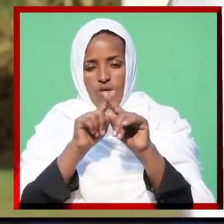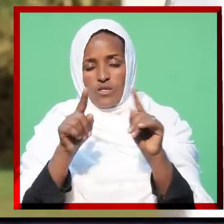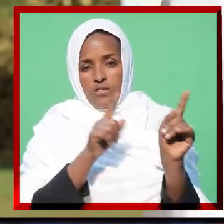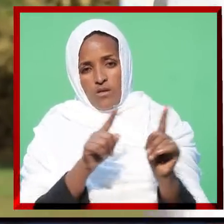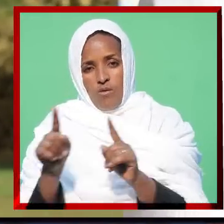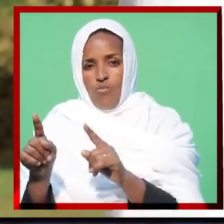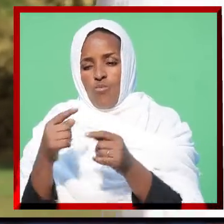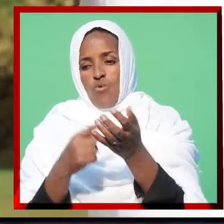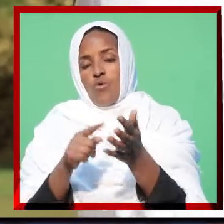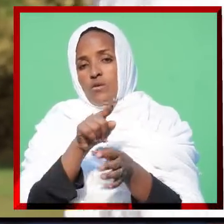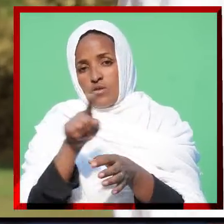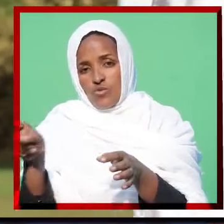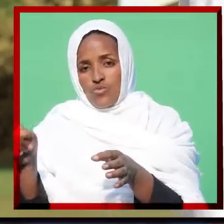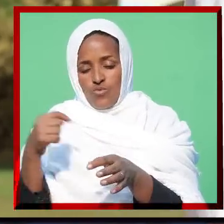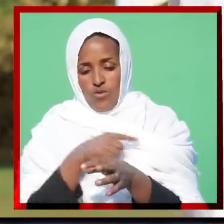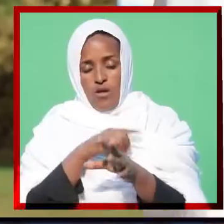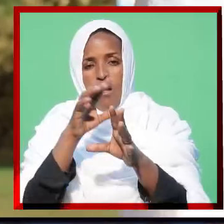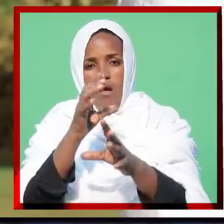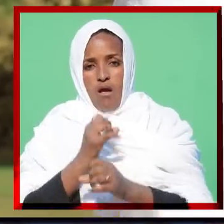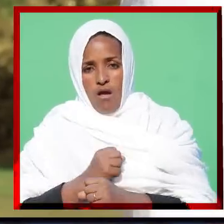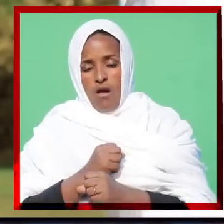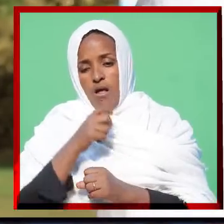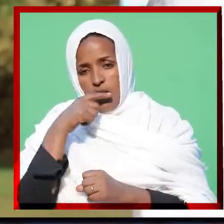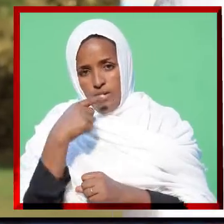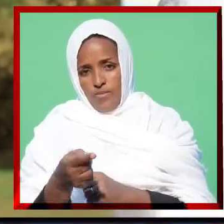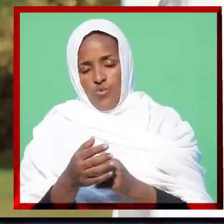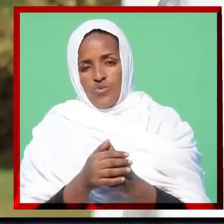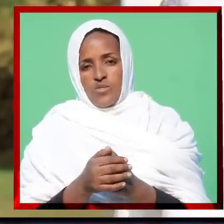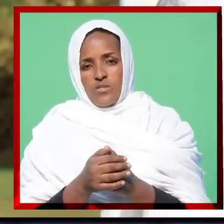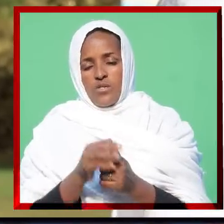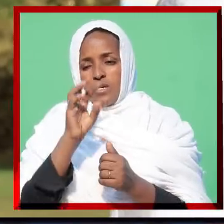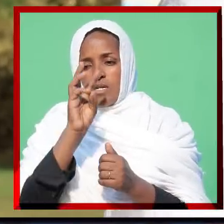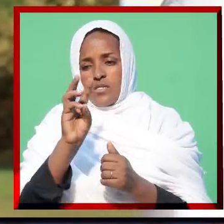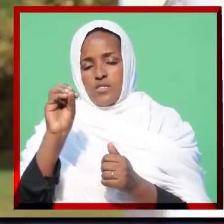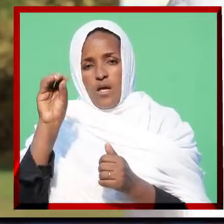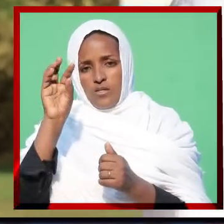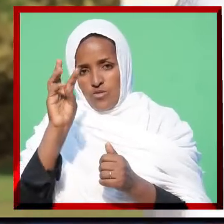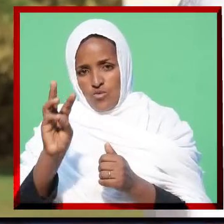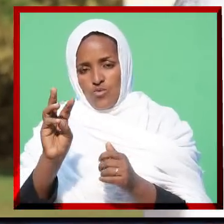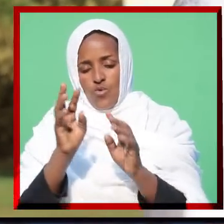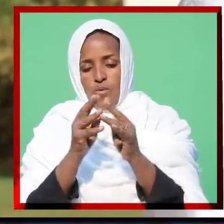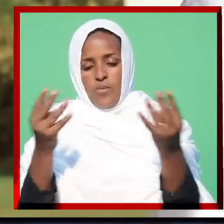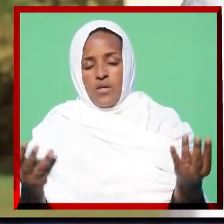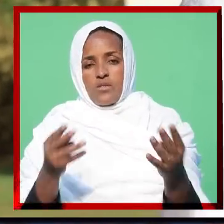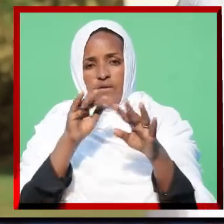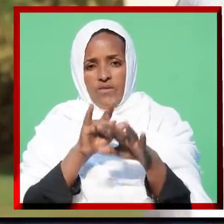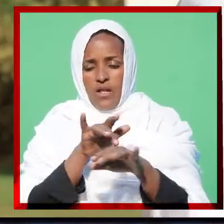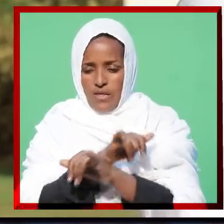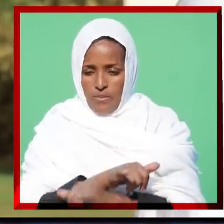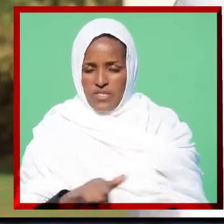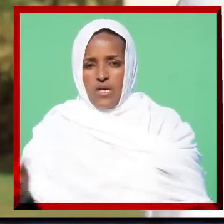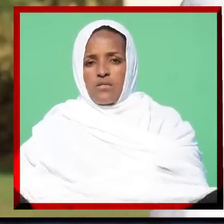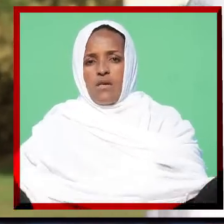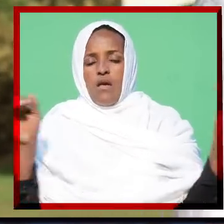ደግሞ እነሱ እንቀበላቸዋለን ከሚሉት ከ66ቱ መጻሕፍትም ላይ